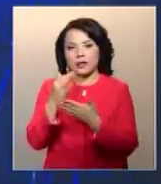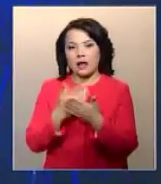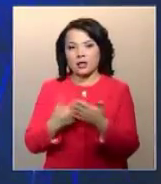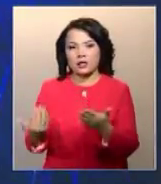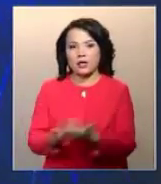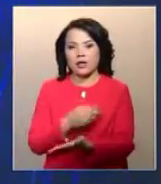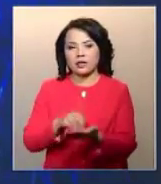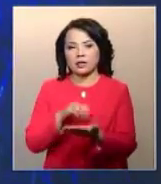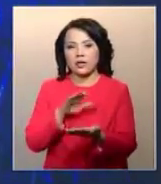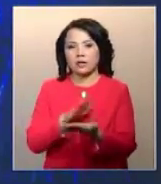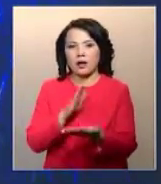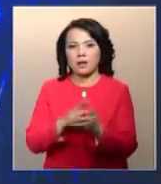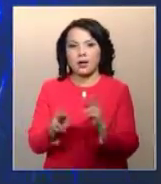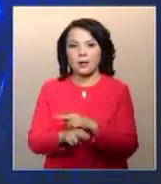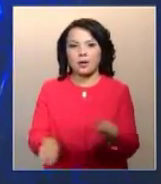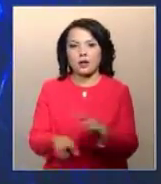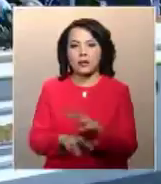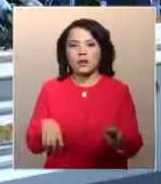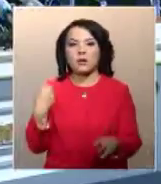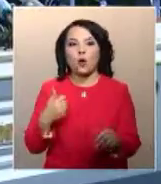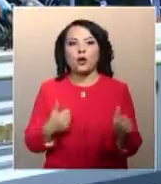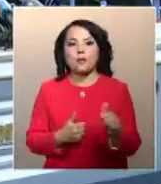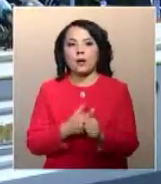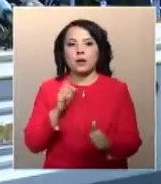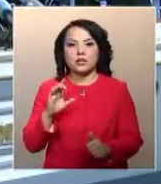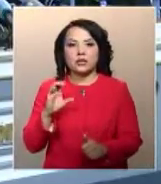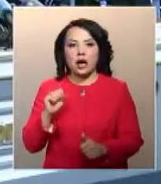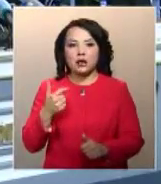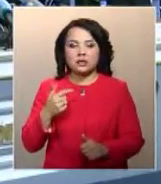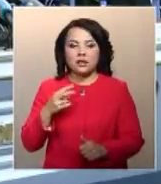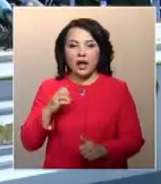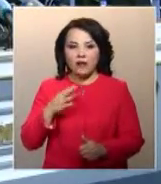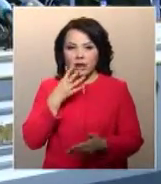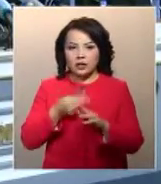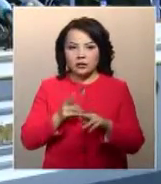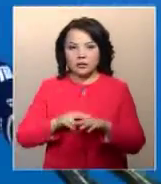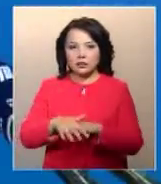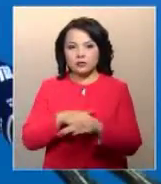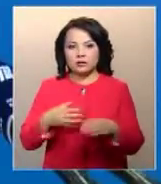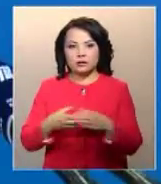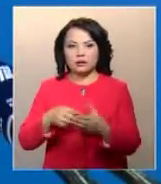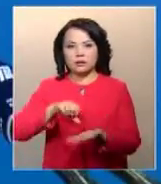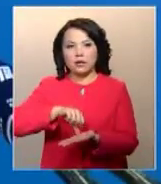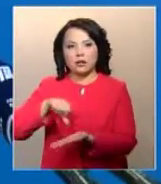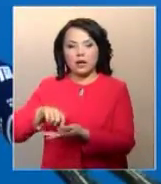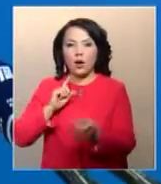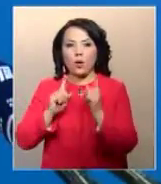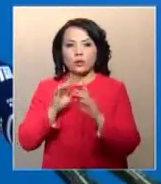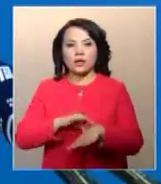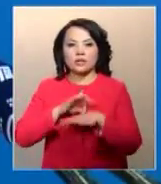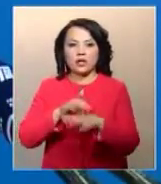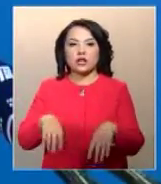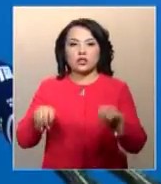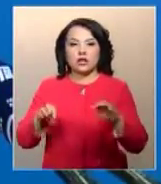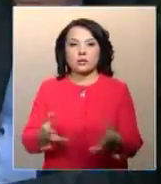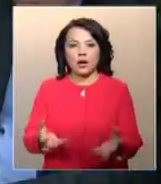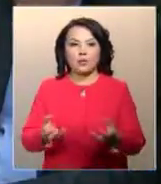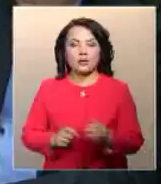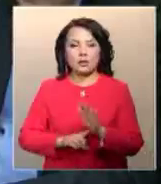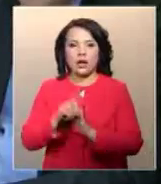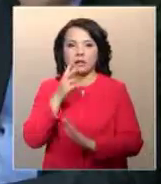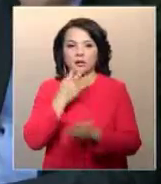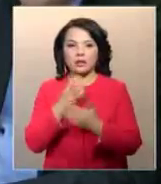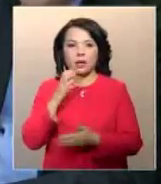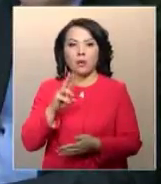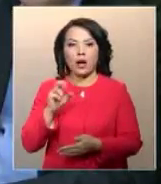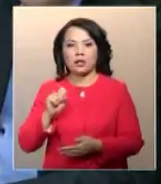жаңартылды. Премьер-министрдің бірінші орынбасары Бақытжан Сағынтаевтың айтуынша, үкімет мүшелерінің отырысында осындай шешім қабылданған.